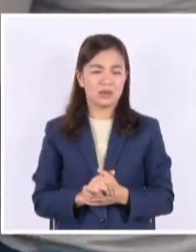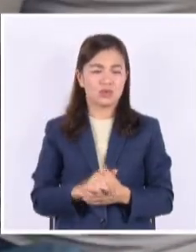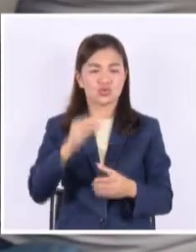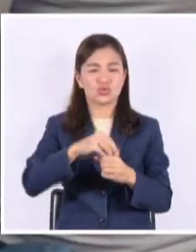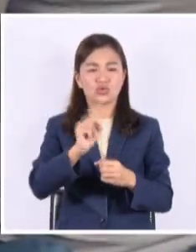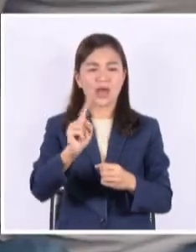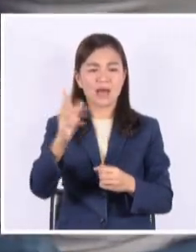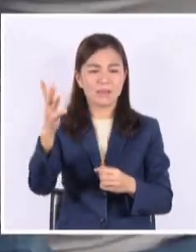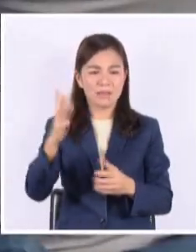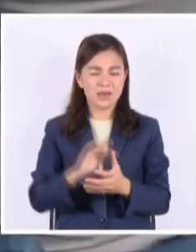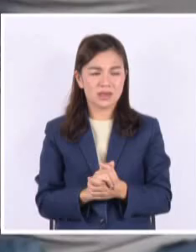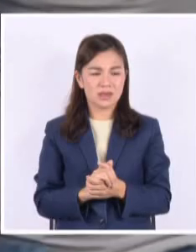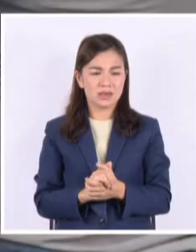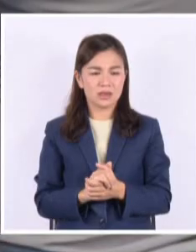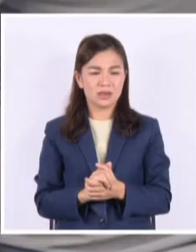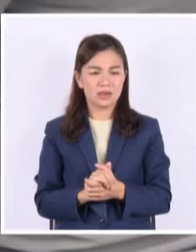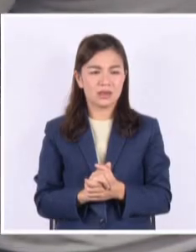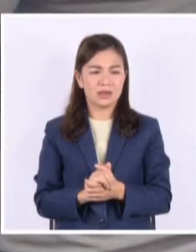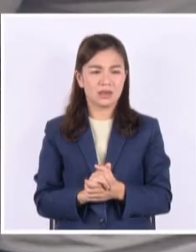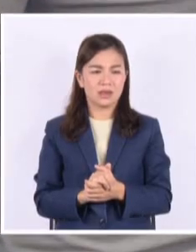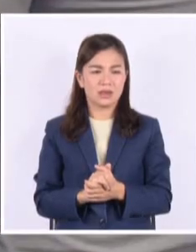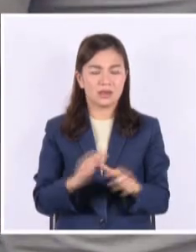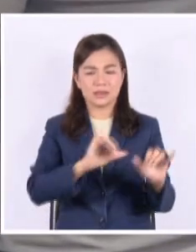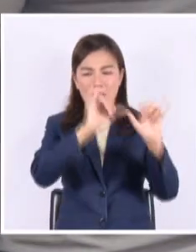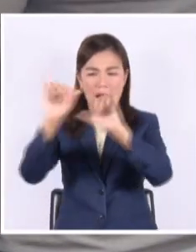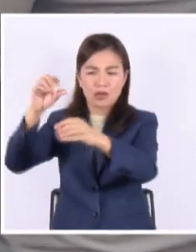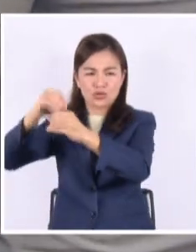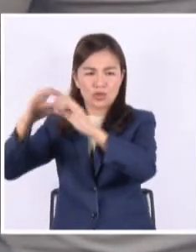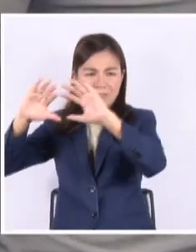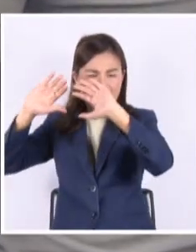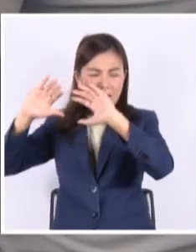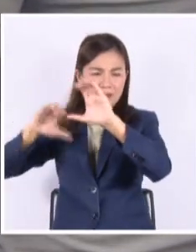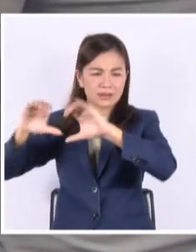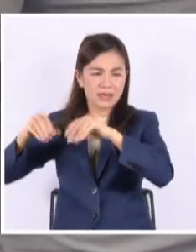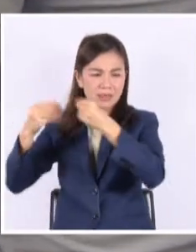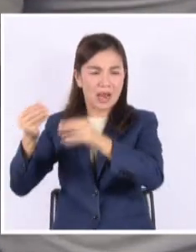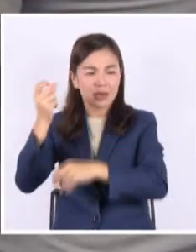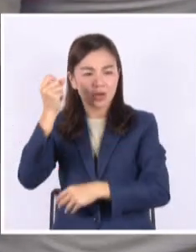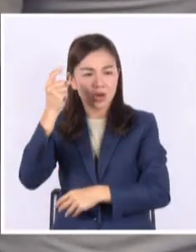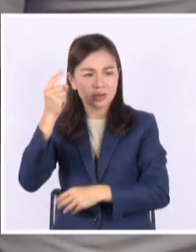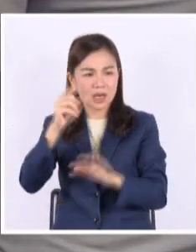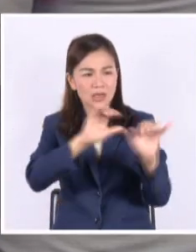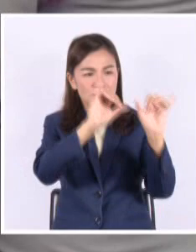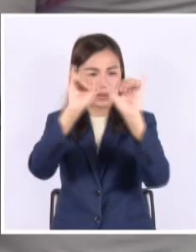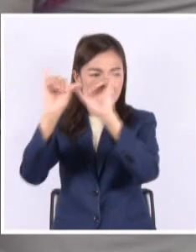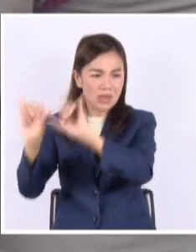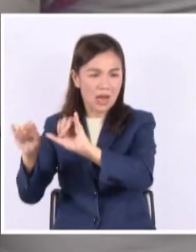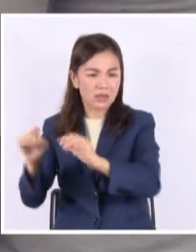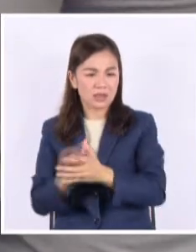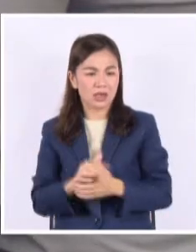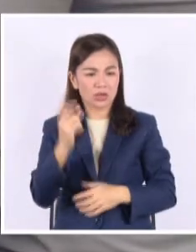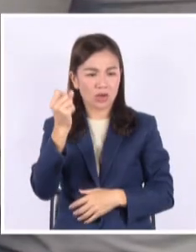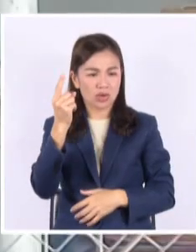ก็ต้องไปที่ศูนย์คนละที่พึ่ง เป็นไรอันนี้เข้าใจ เข้าใจ ก็ต้องไปไงเข้าใจปะ เข้าใจไ